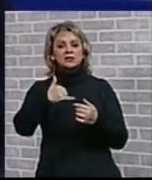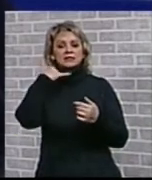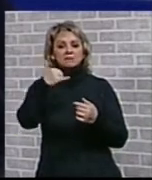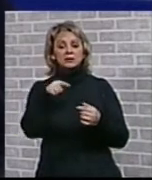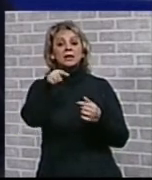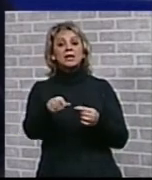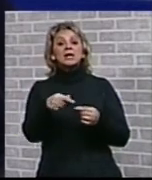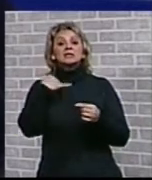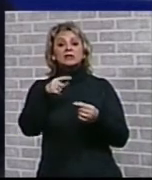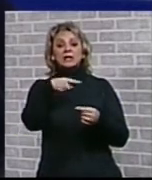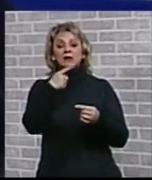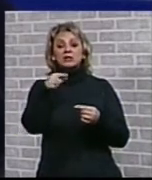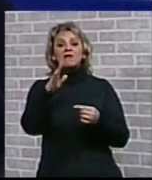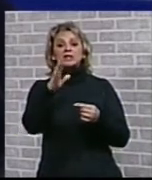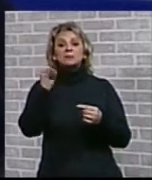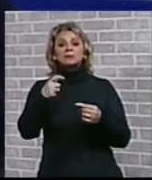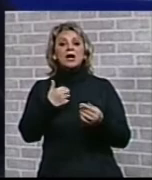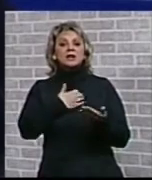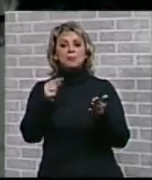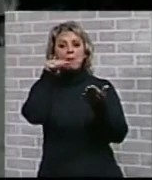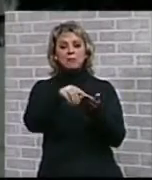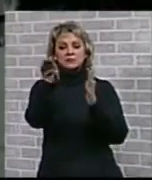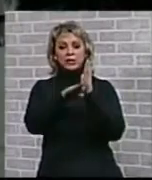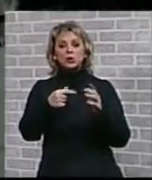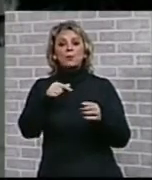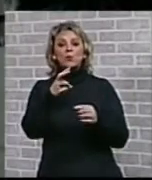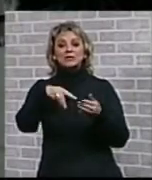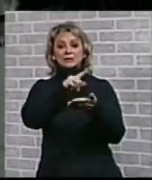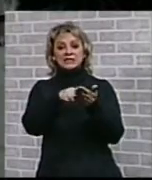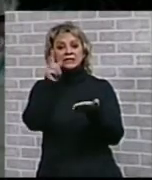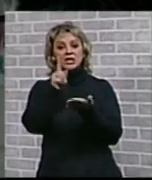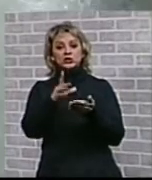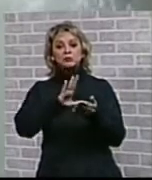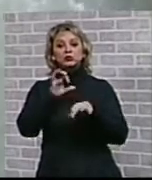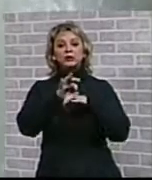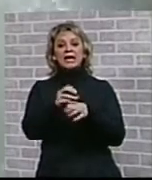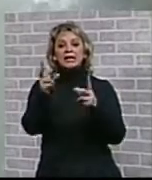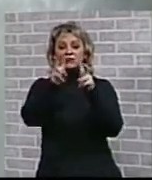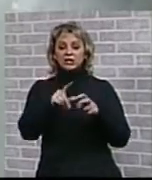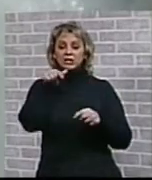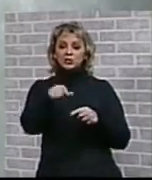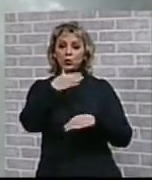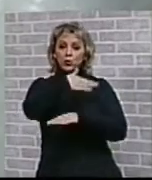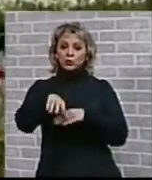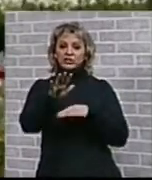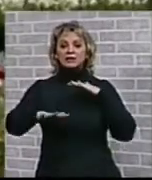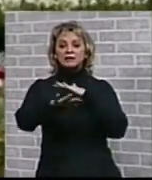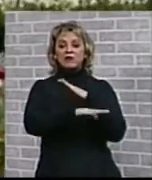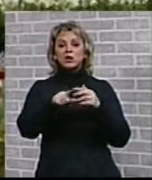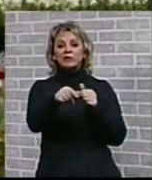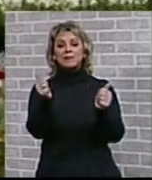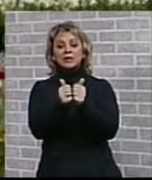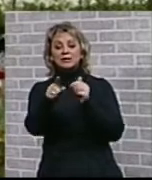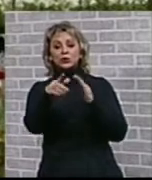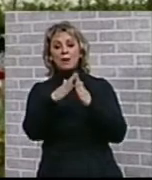обрывают. Звонки обрывают. Владимир Ильич, мы хотим попасть в программу. Муниципалитеты должны будут провести инвентаризацию уличных, дворовых и